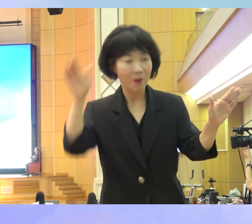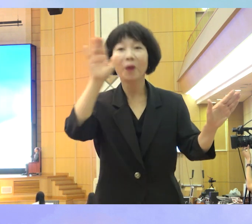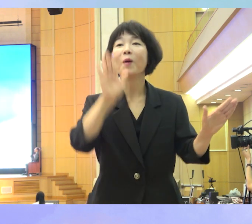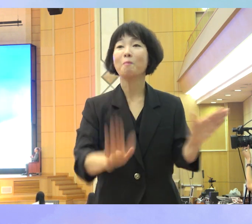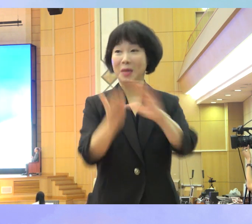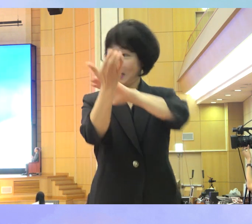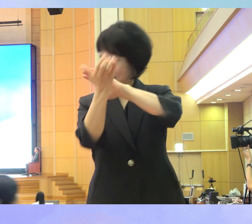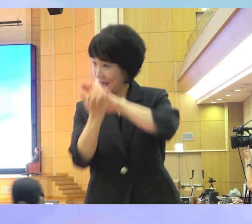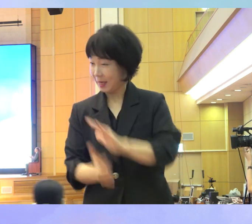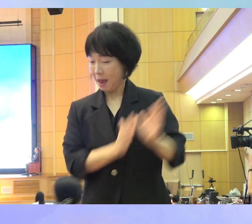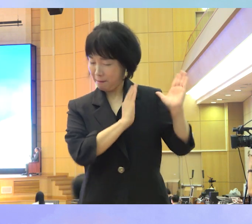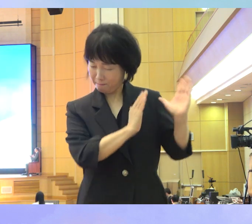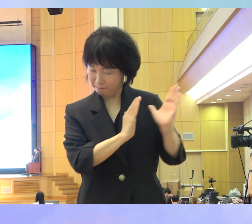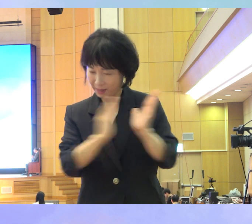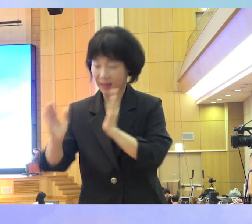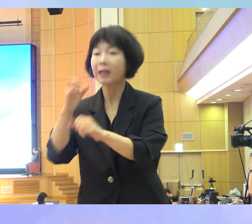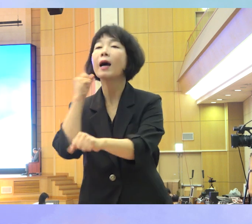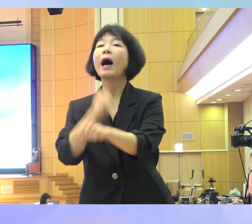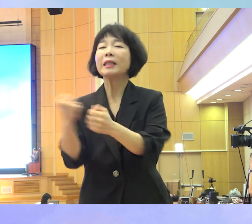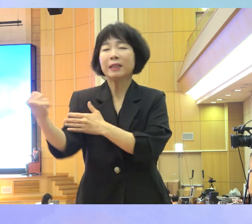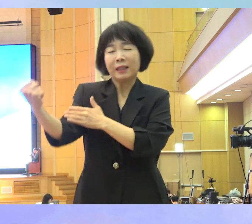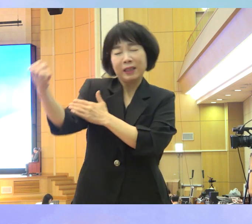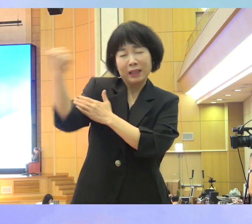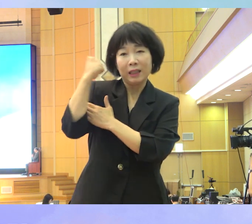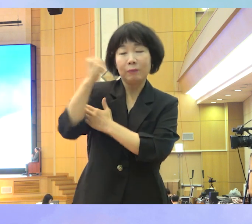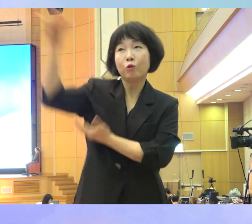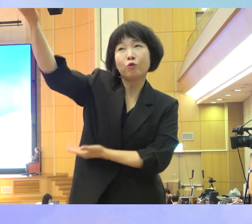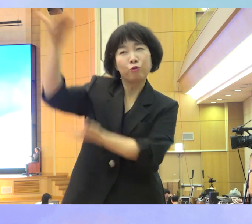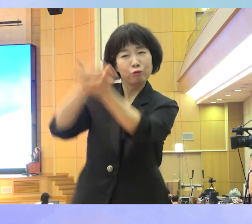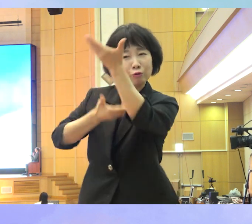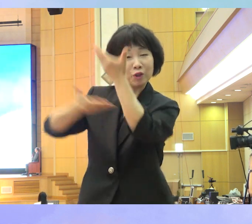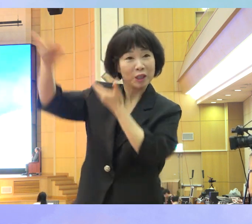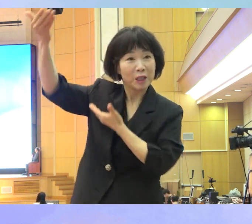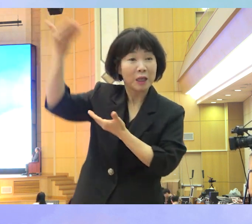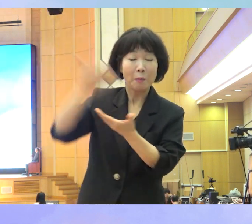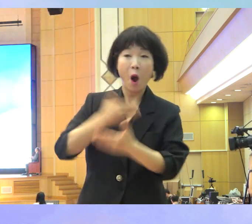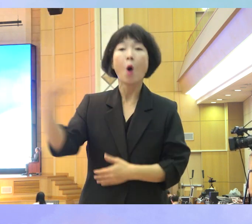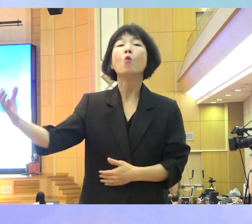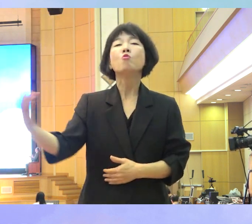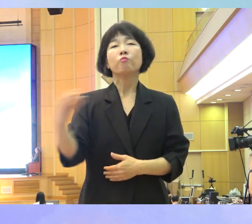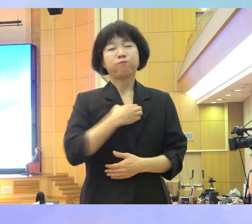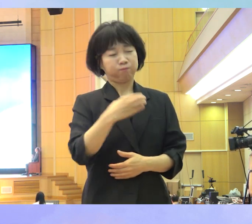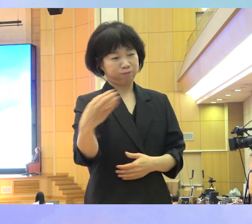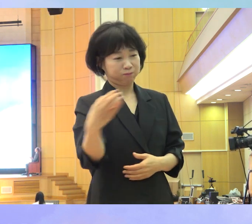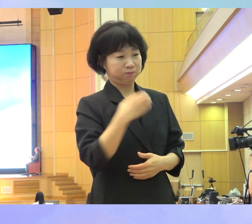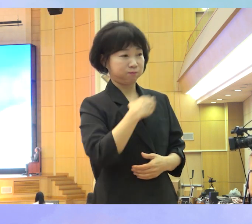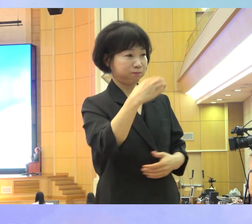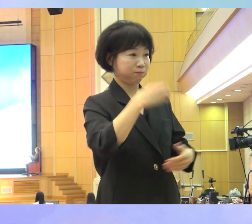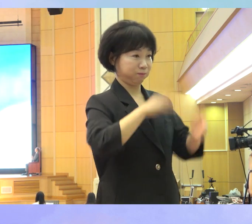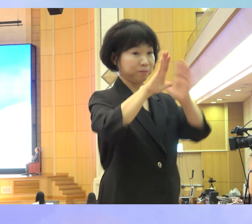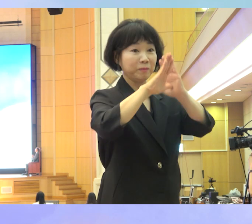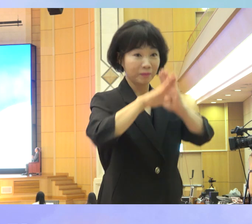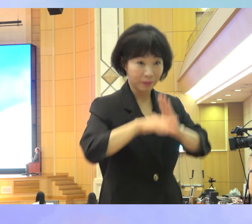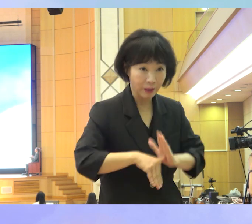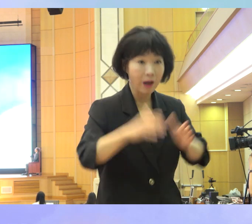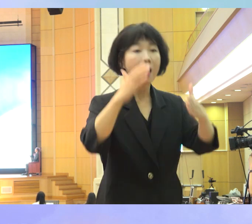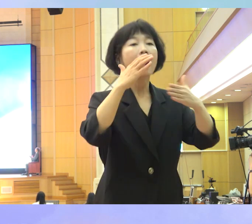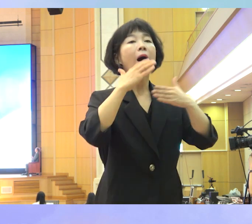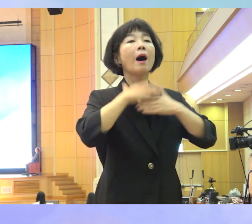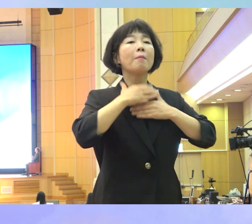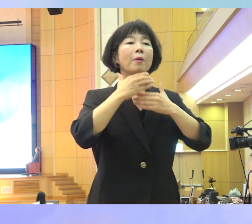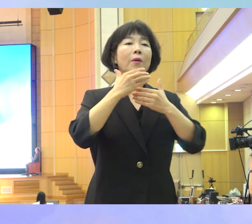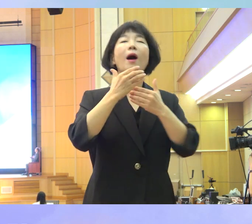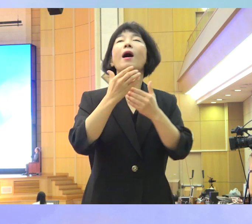연약해져도 미리 예비한 힘을 주시며 위태할 때도